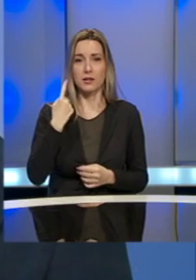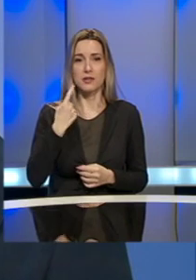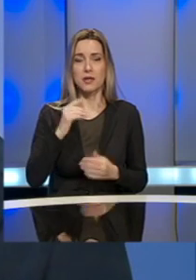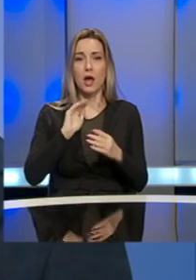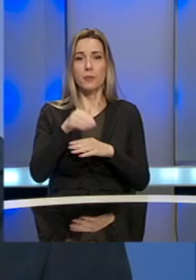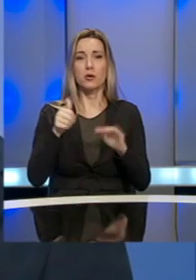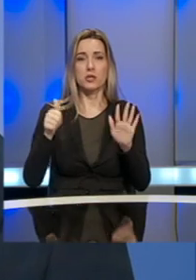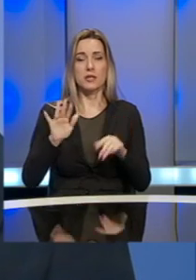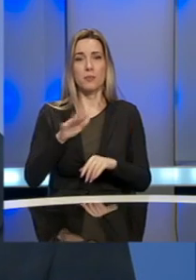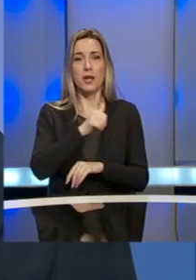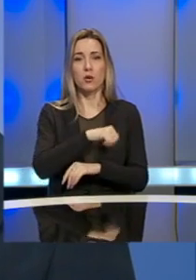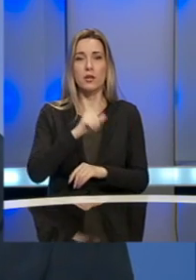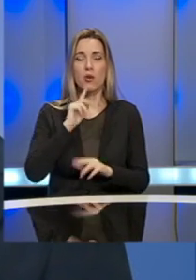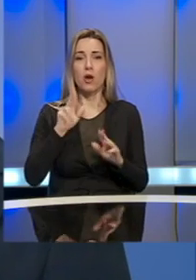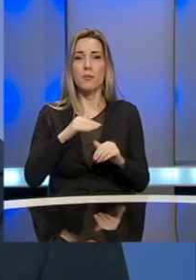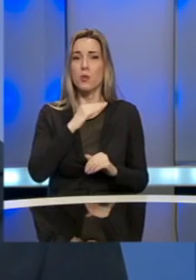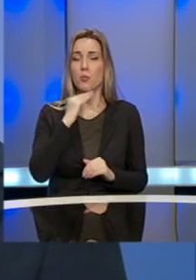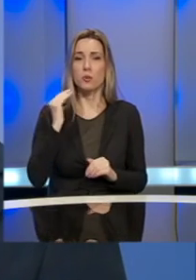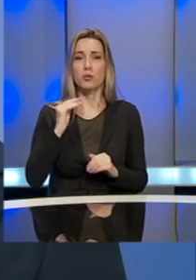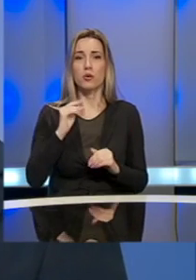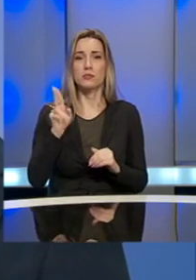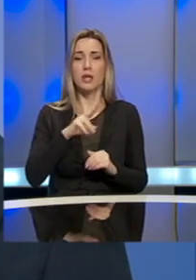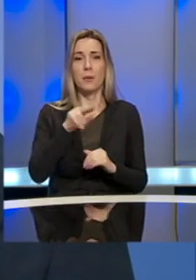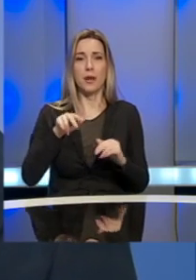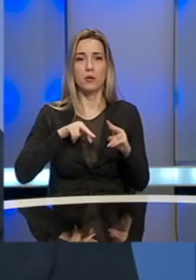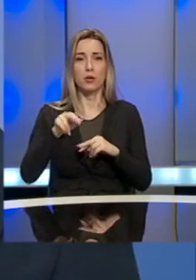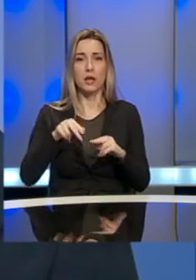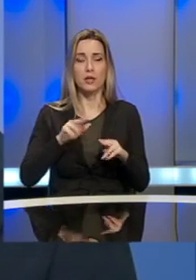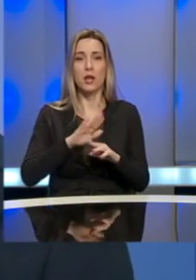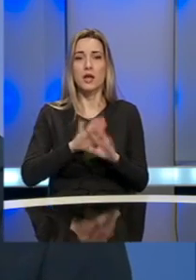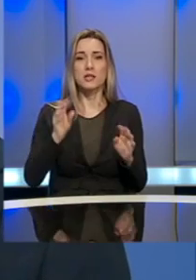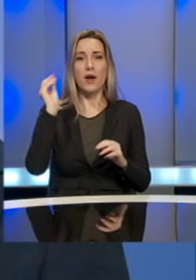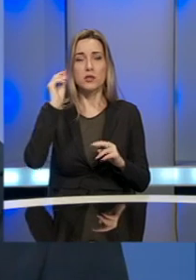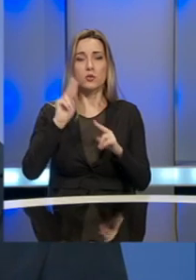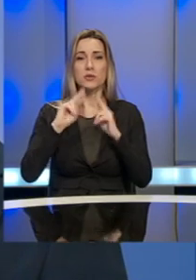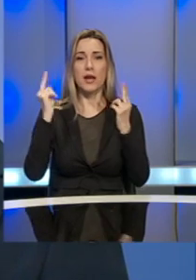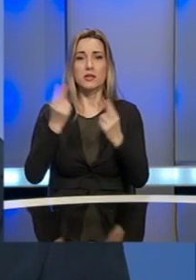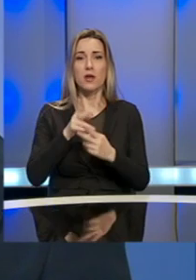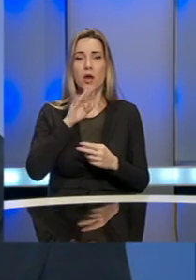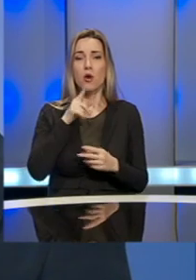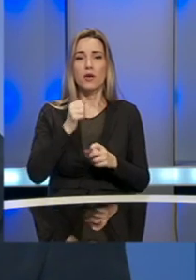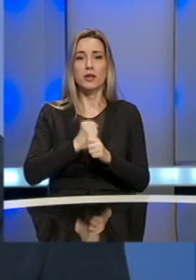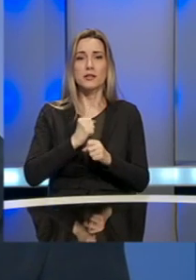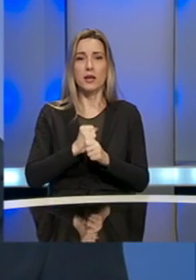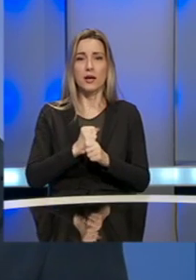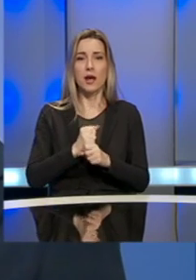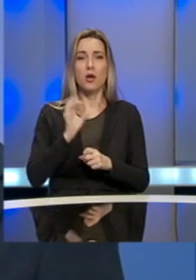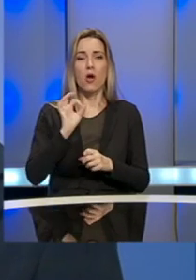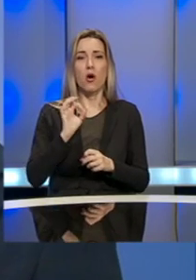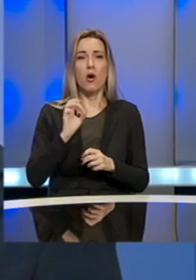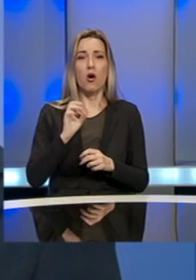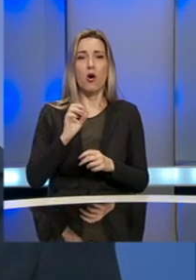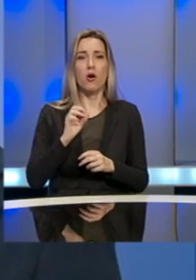preko 65 godina koja imaju potpuno zabranu kretanja, jer sva iskustva iz svijeta govore da se radi o rizičnoj